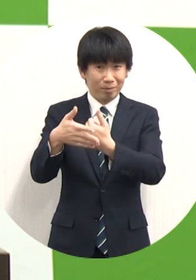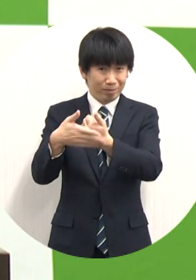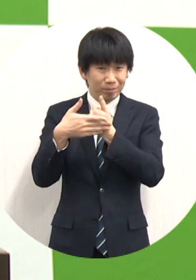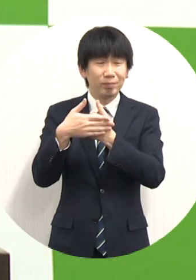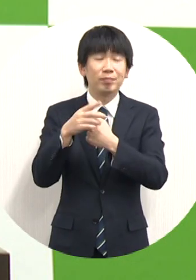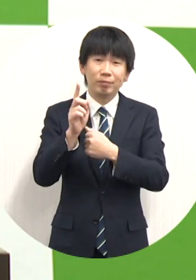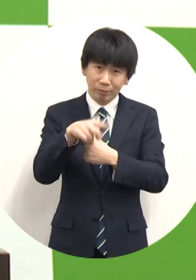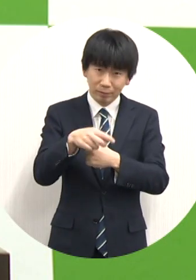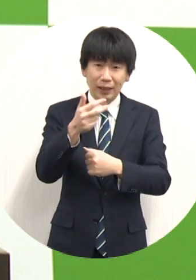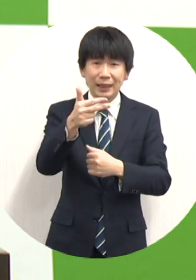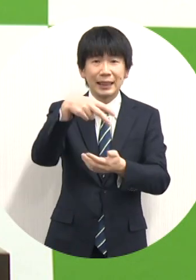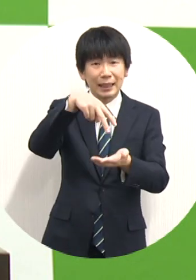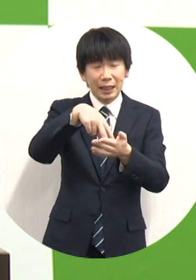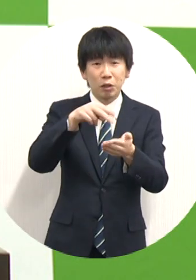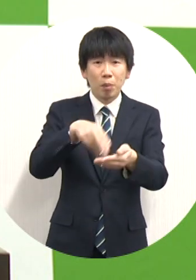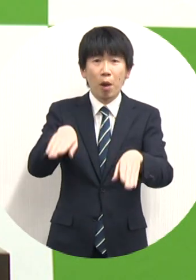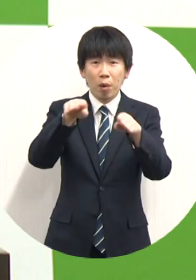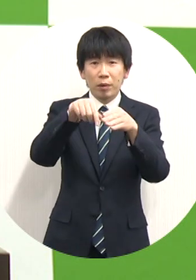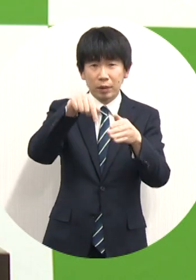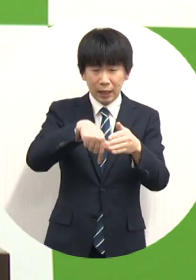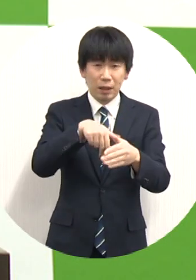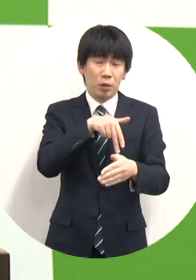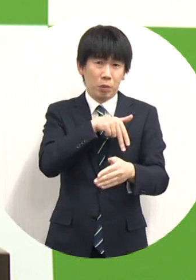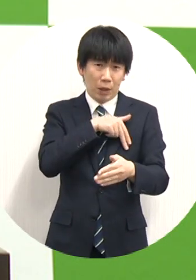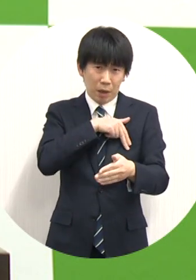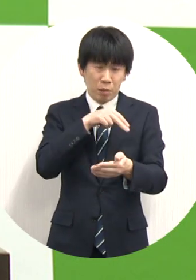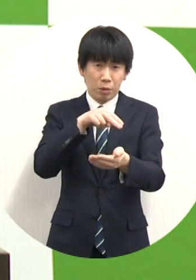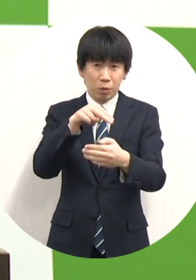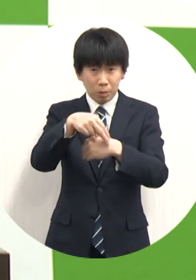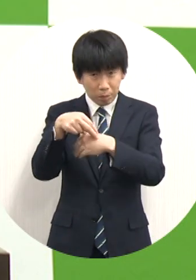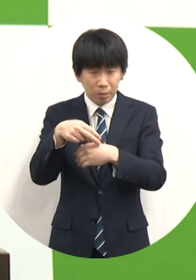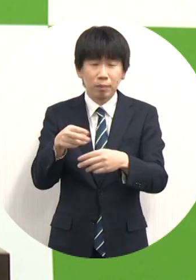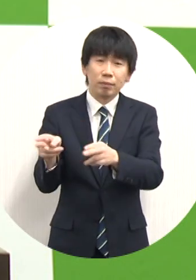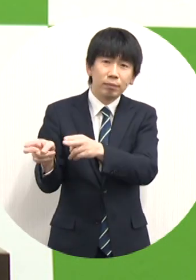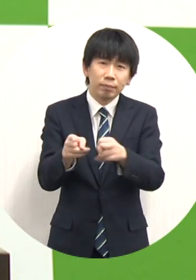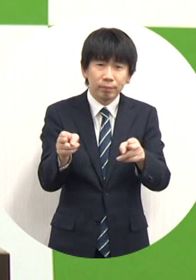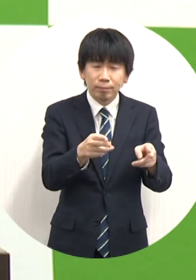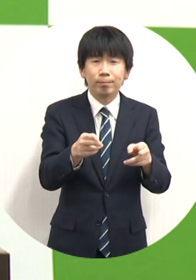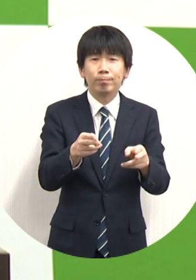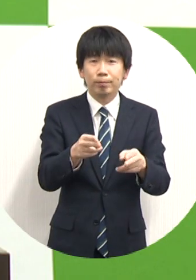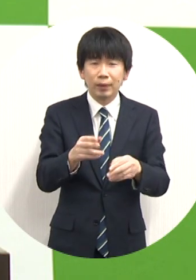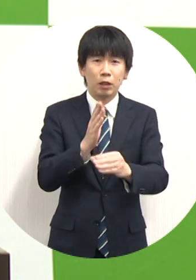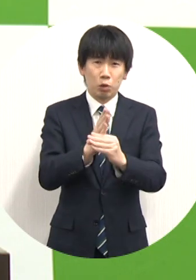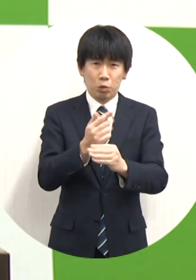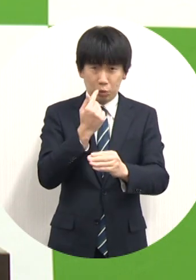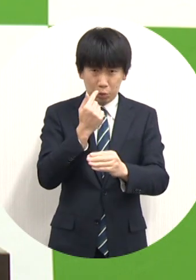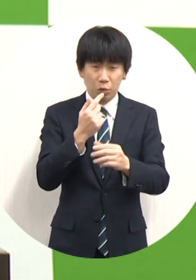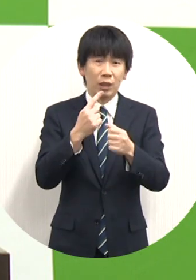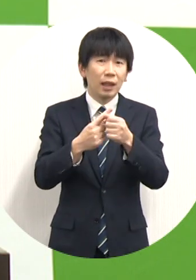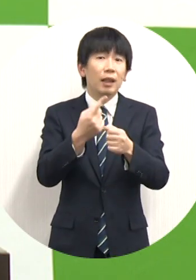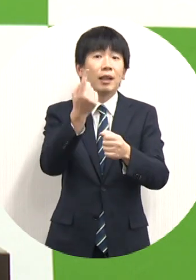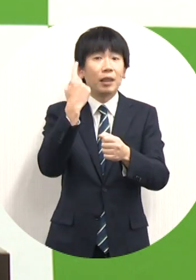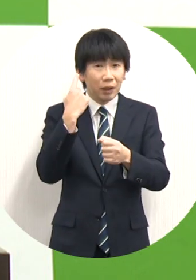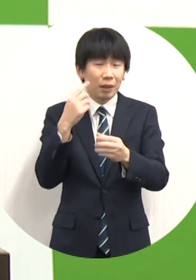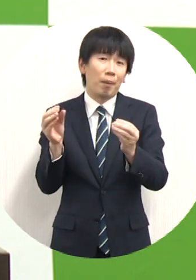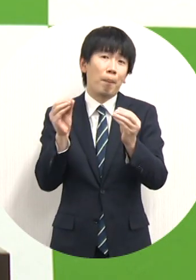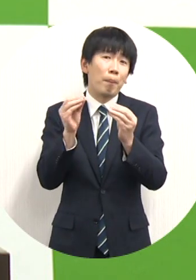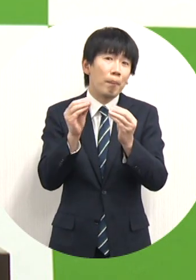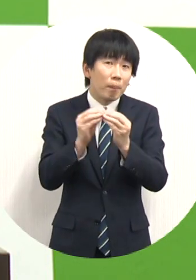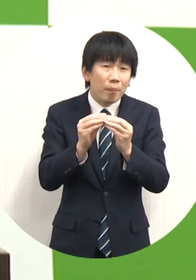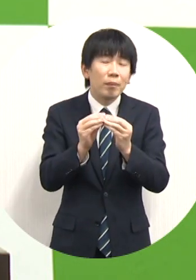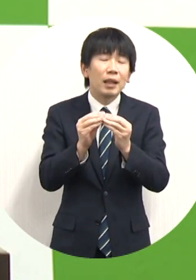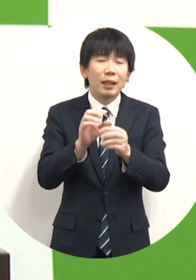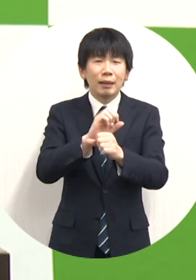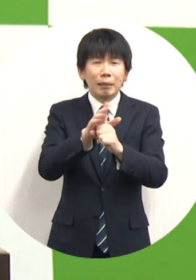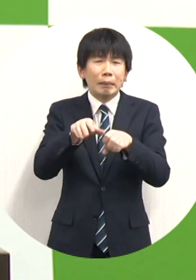医療体制の拡充に取り組んでいるところです昨年は同時しこの方の中に